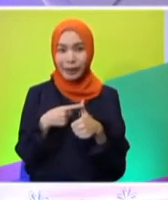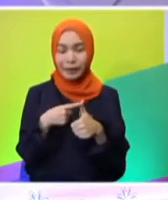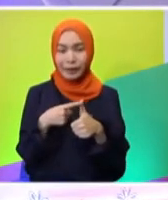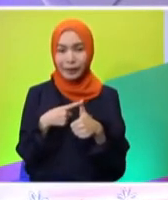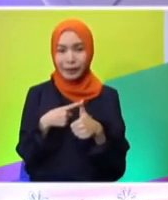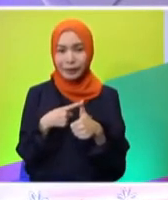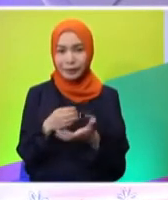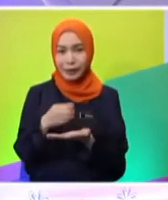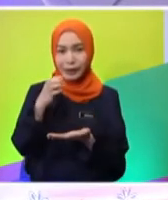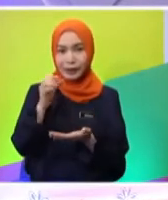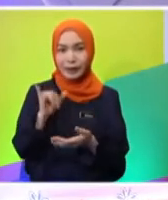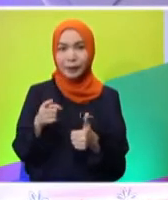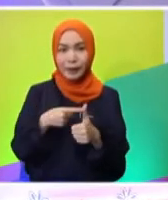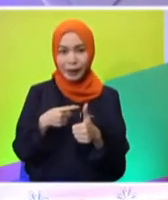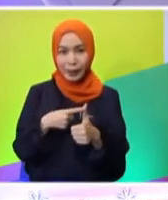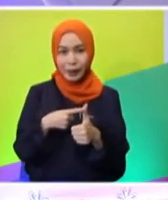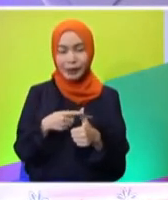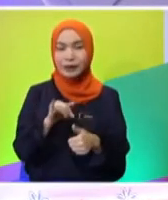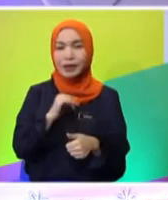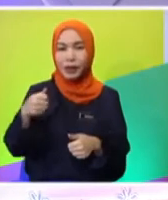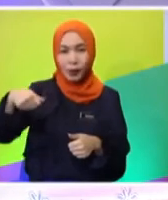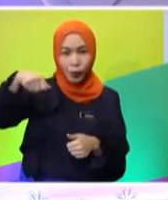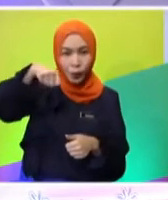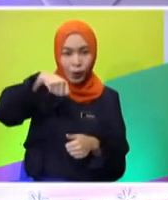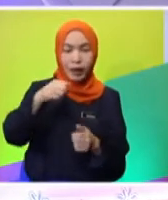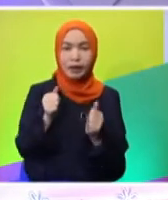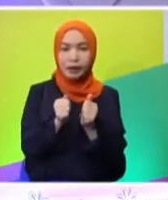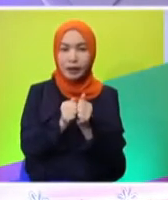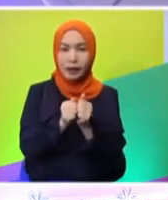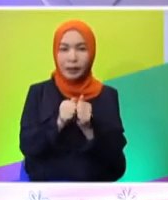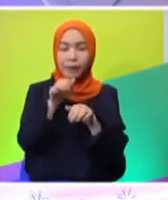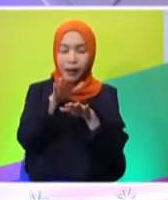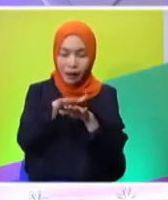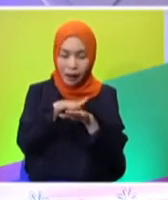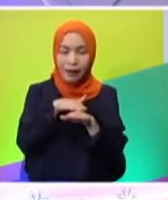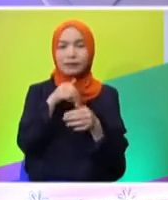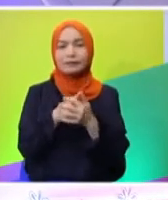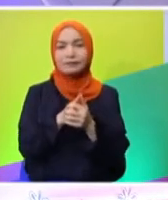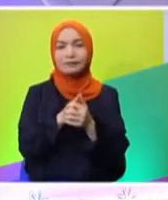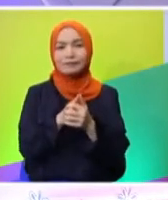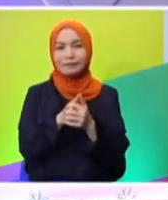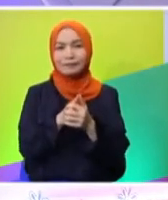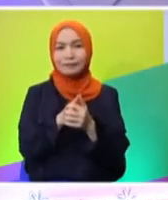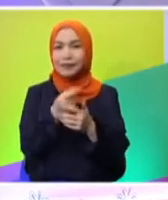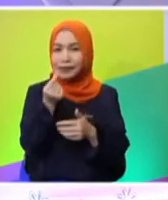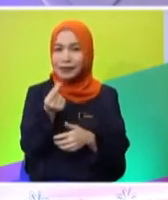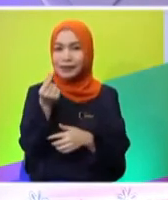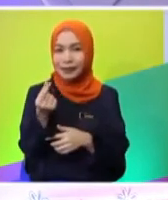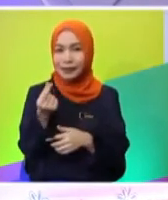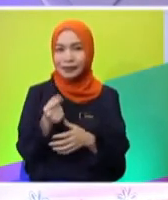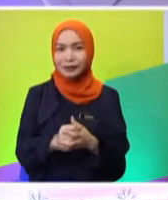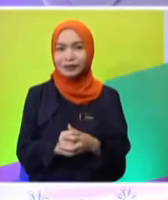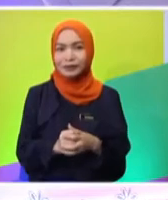sesuai dengan perlahan ya Ah tak boleh tuang sekaligus macam tuh nantinya the butuh